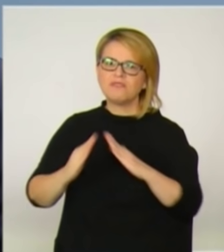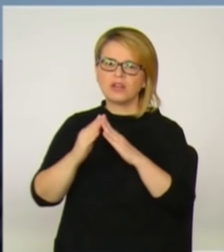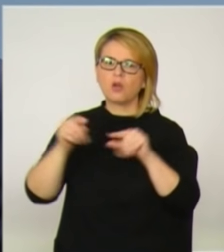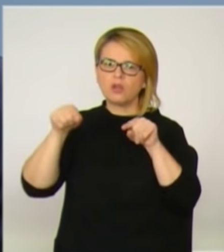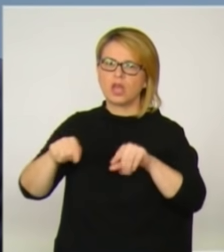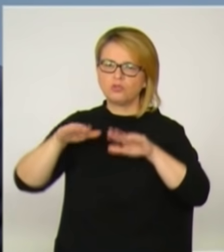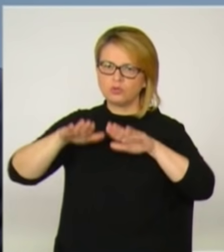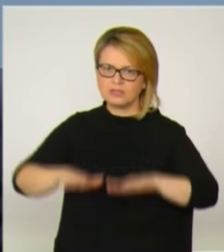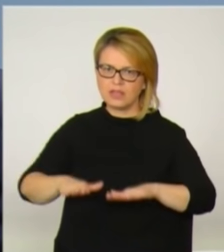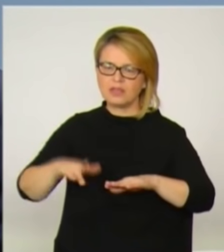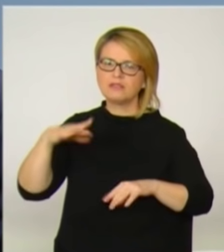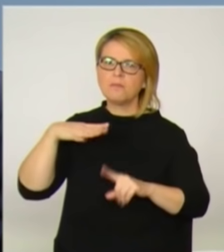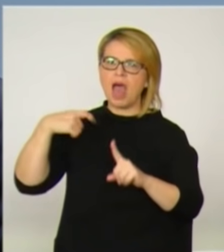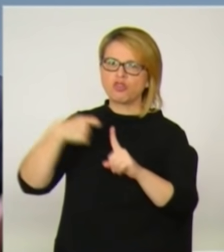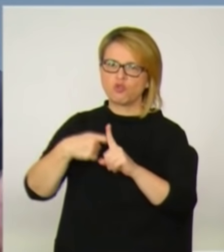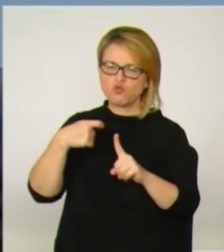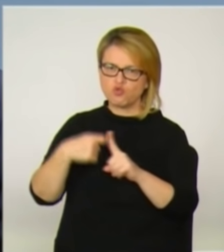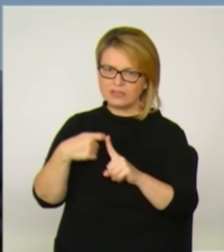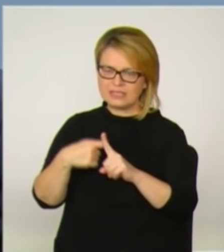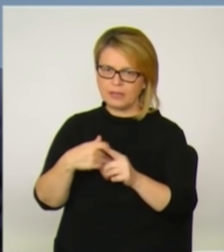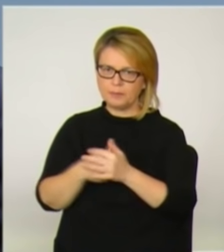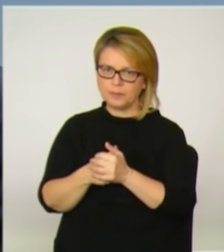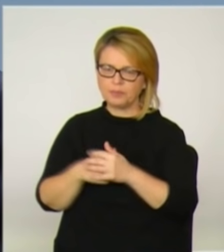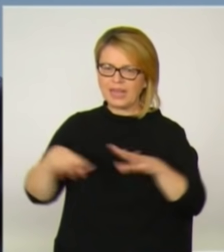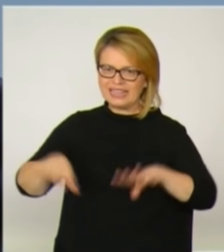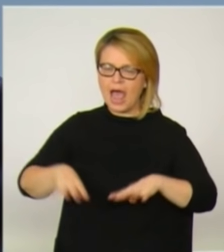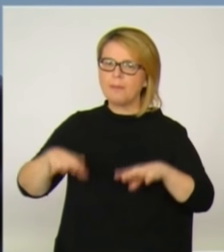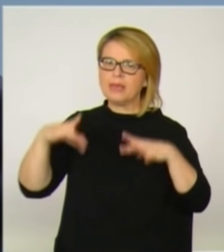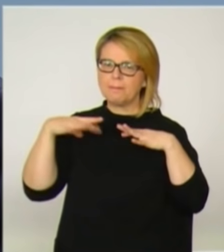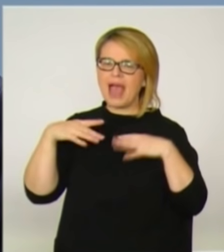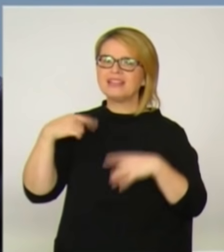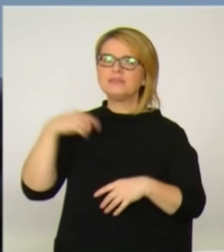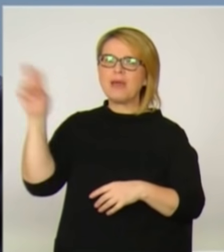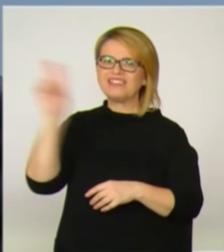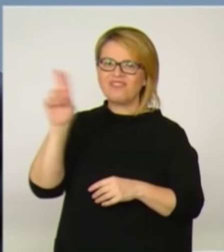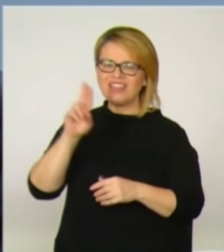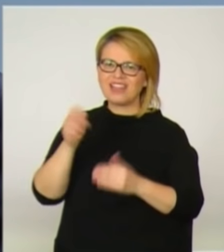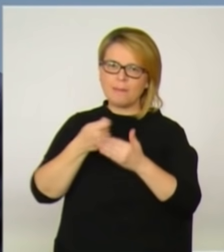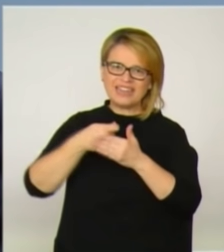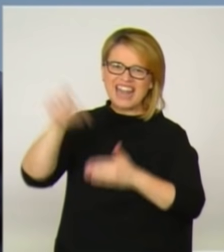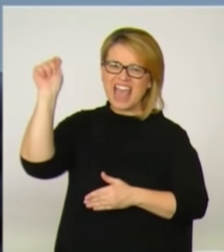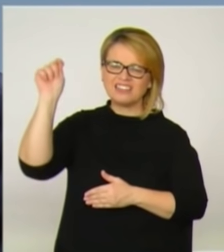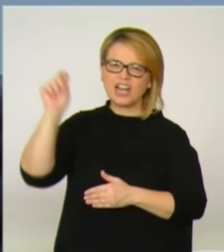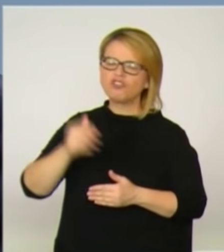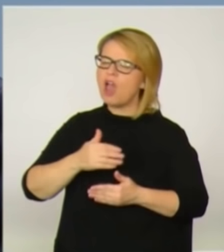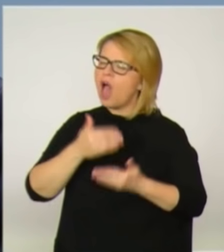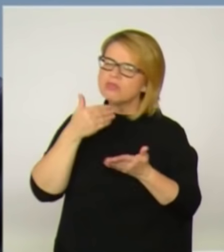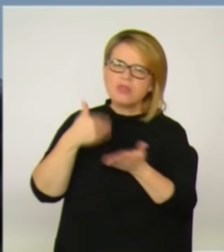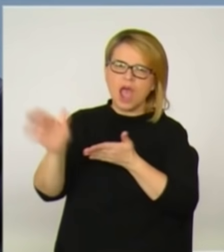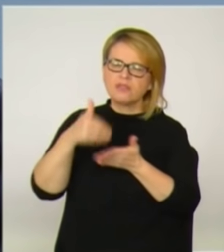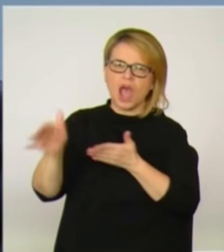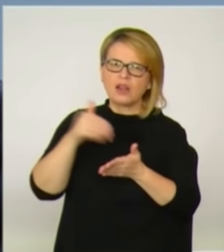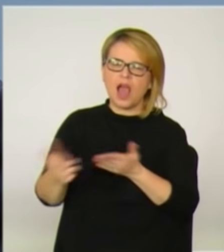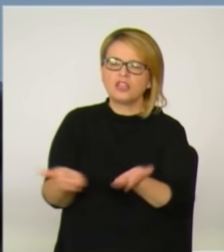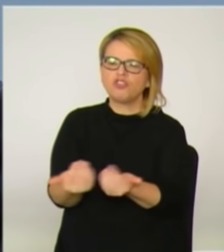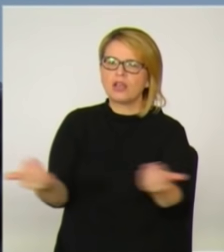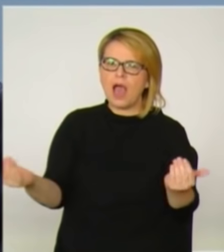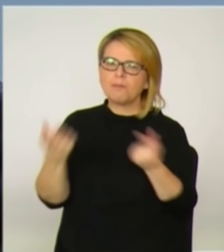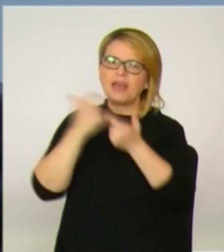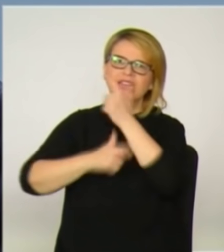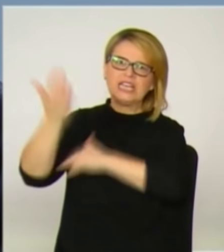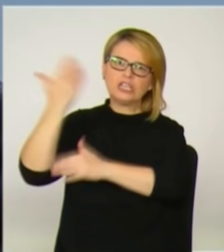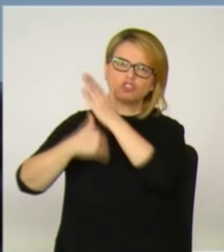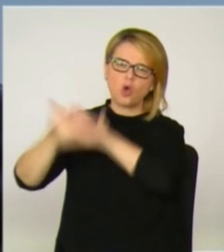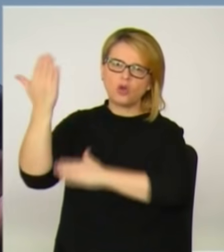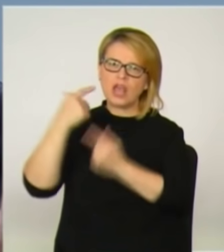sediaci Rudolf Kusi. Dámy a páni, sme svetkami najdrahšej a najnákladnejšej kampane v histórii Slovenska, čo sa